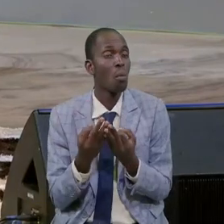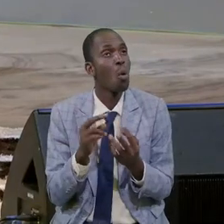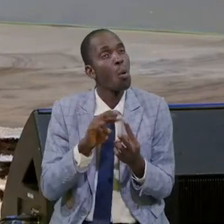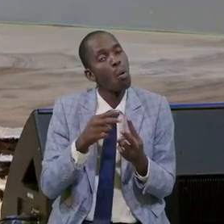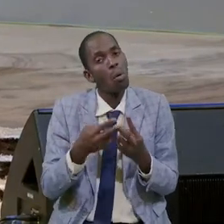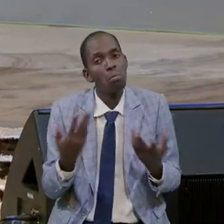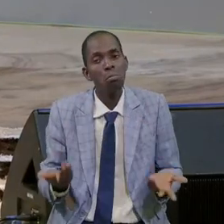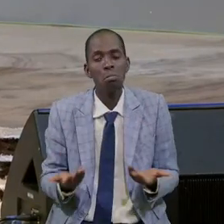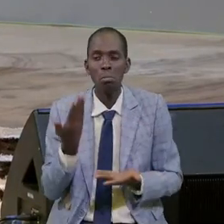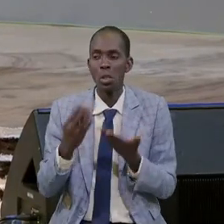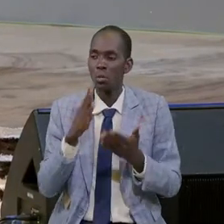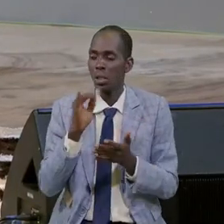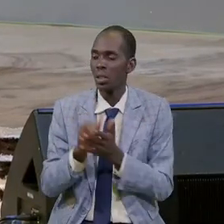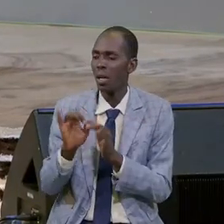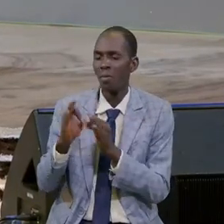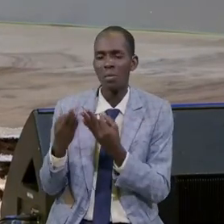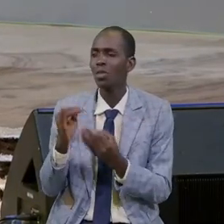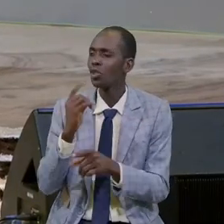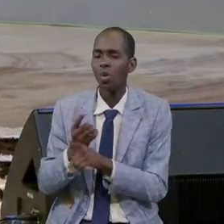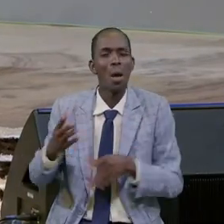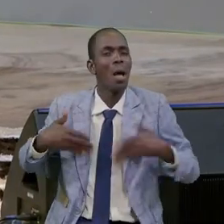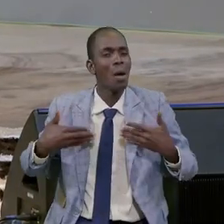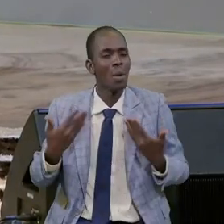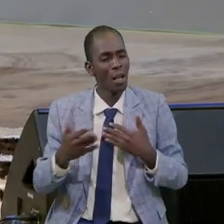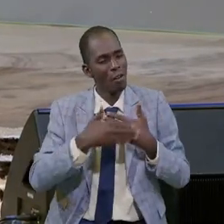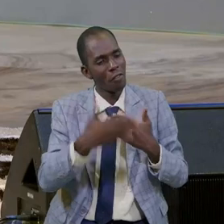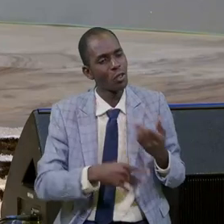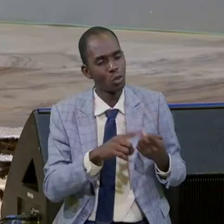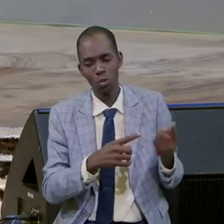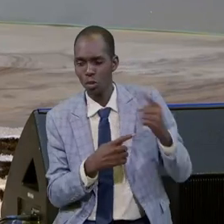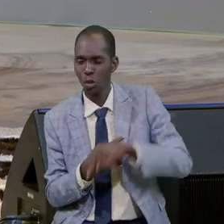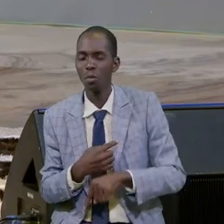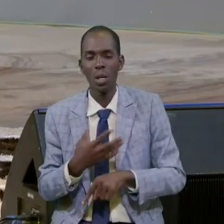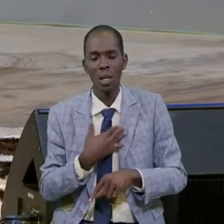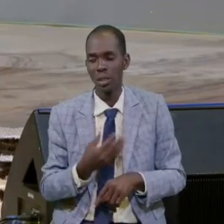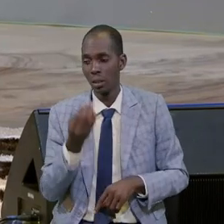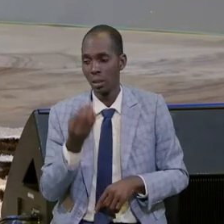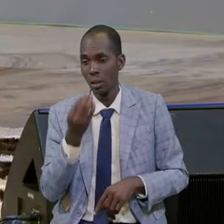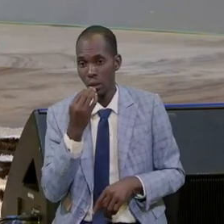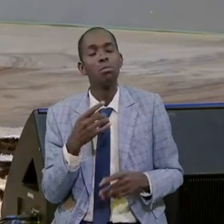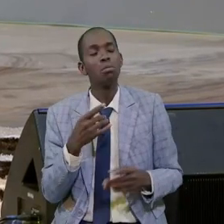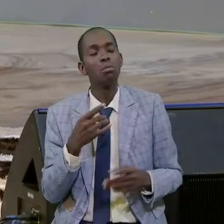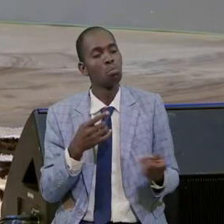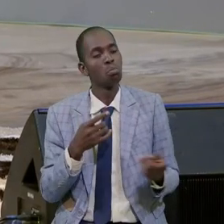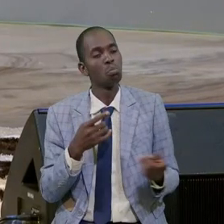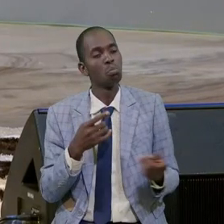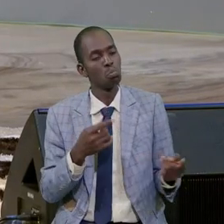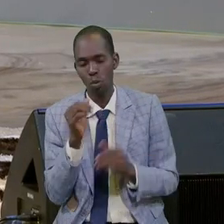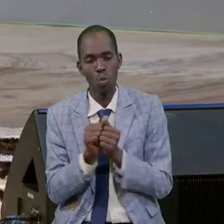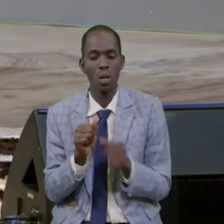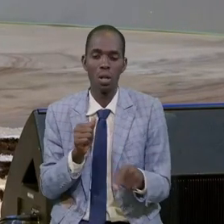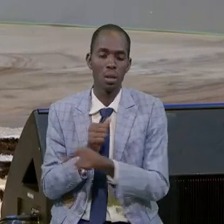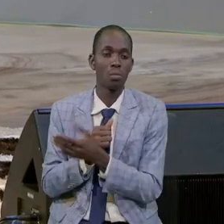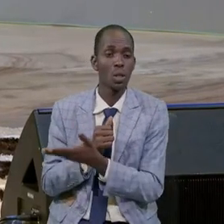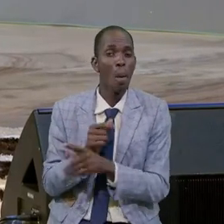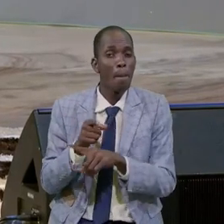Ou bien, ils sont contents, ils t'invitent, viens manger, et tu vas manger avec eux. Mais, c'est dit,